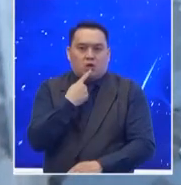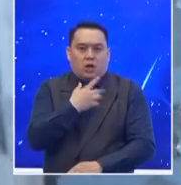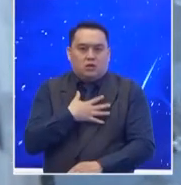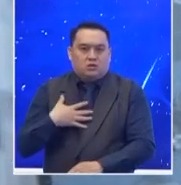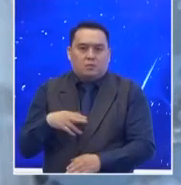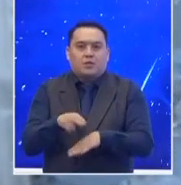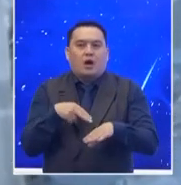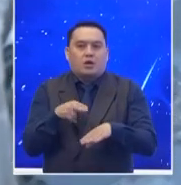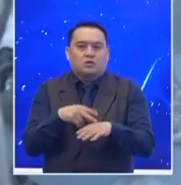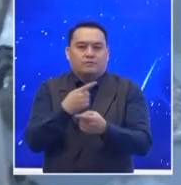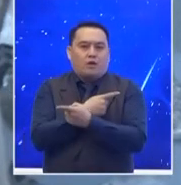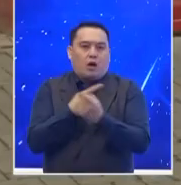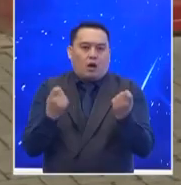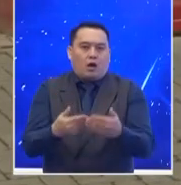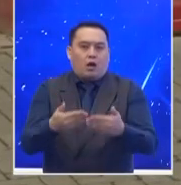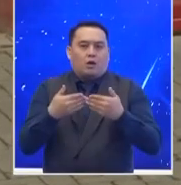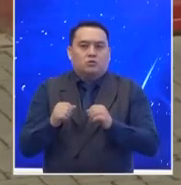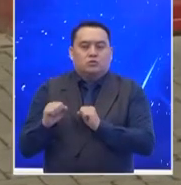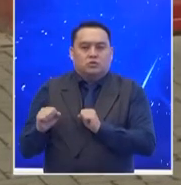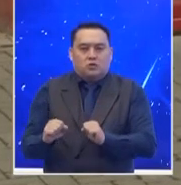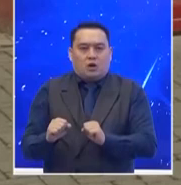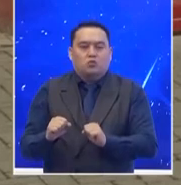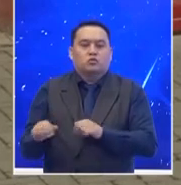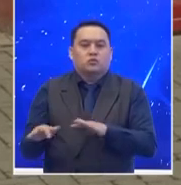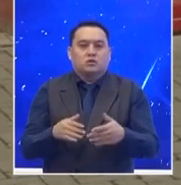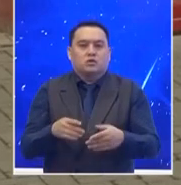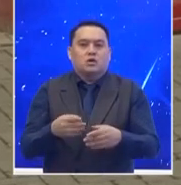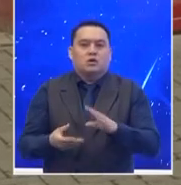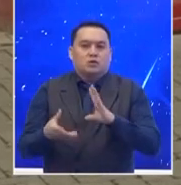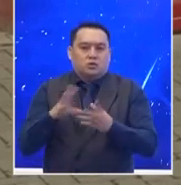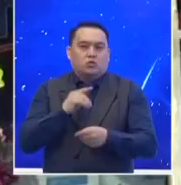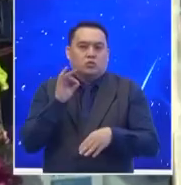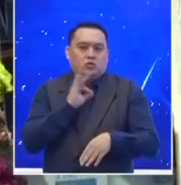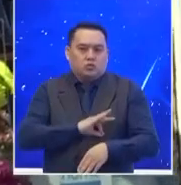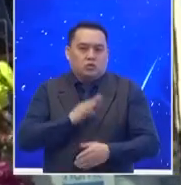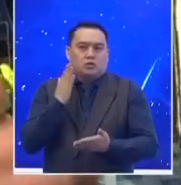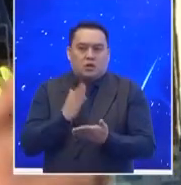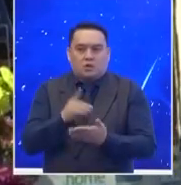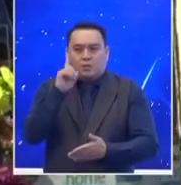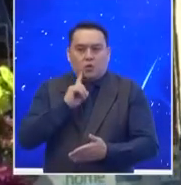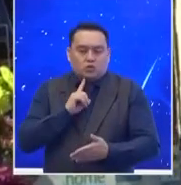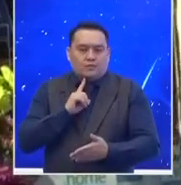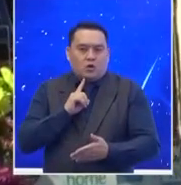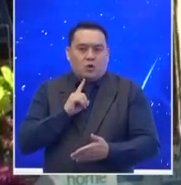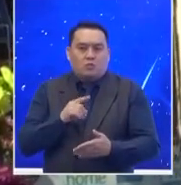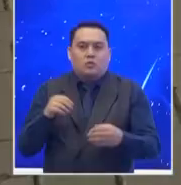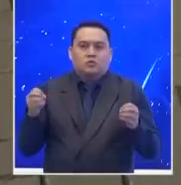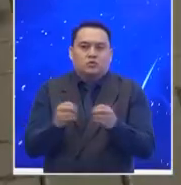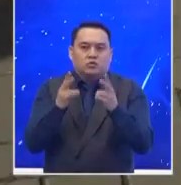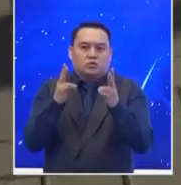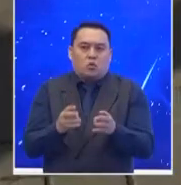Жол полицияларының мәліметінше алдын алу шарасы оң нәтиже беріп отыр. Мәселен, былтырғы көрсеткішпен салыстырғанда жол көлік